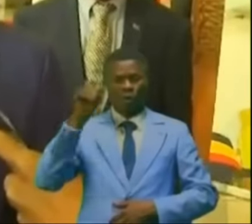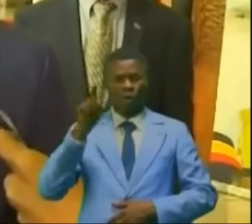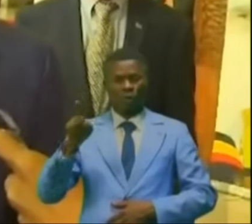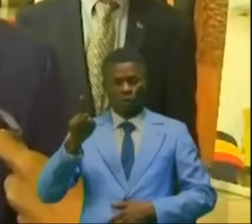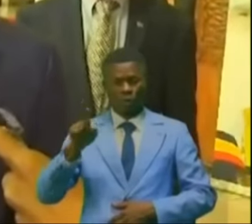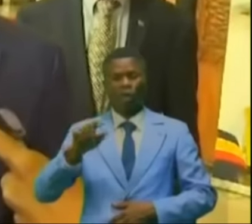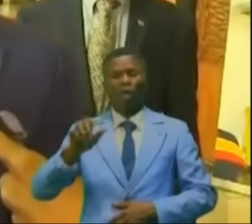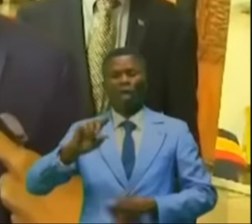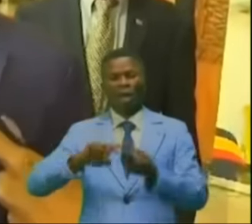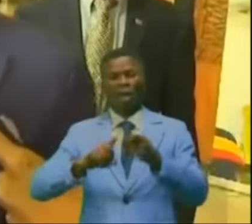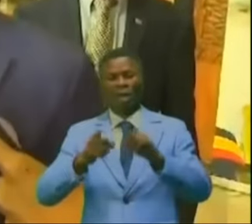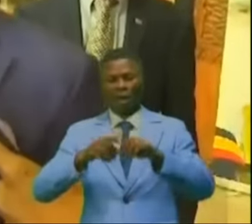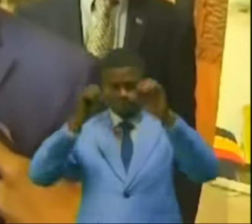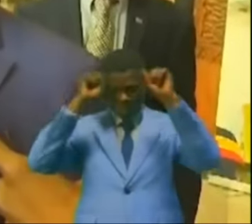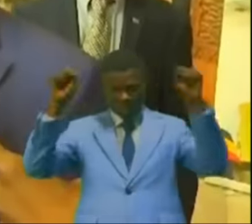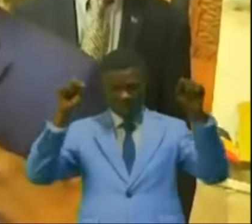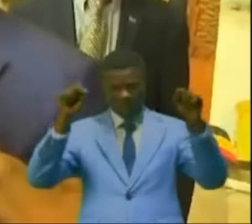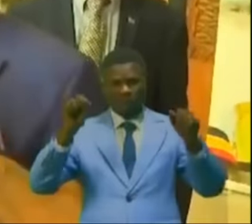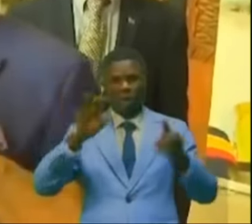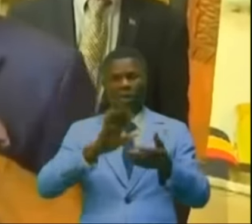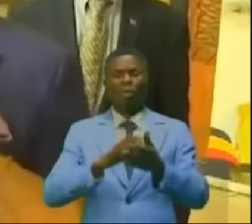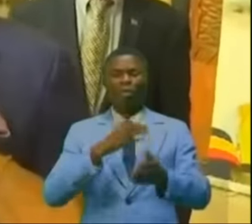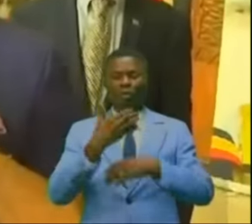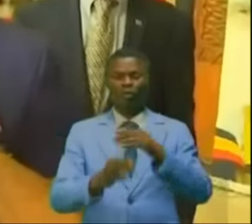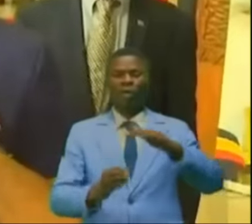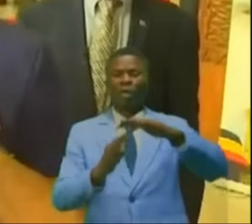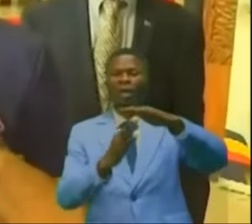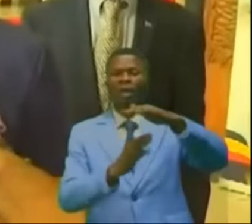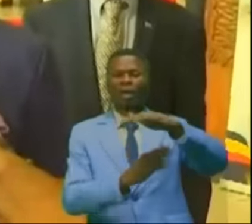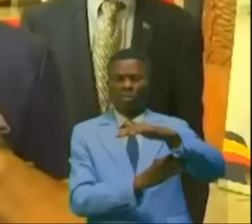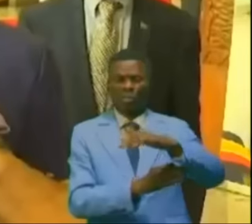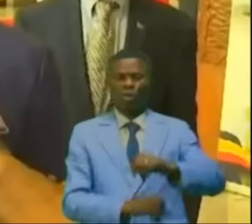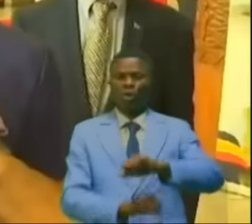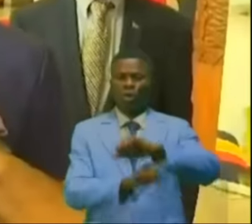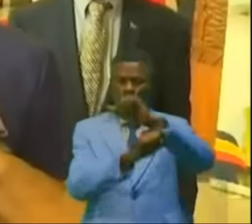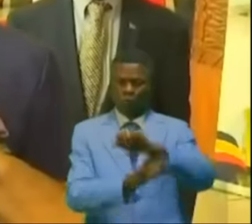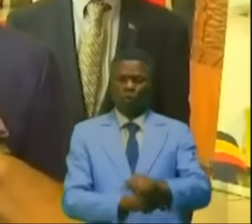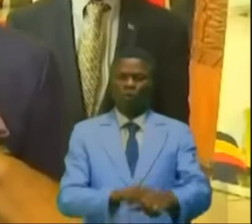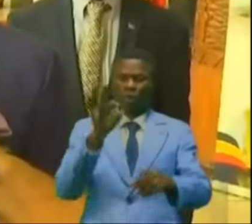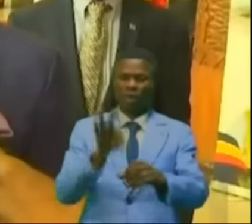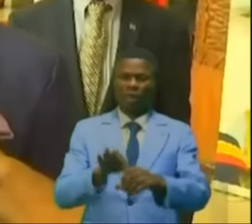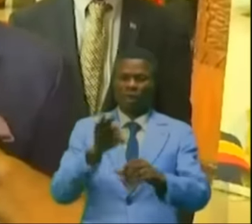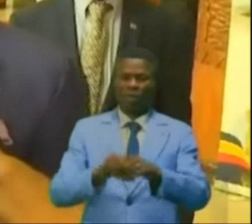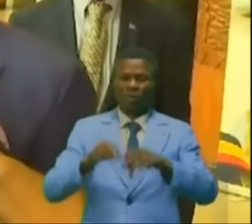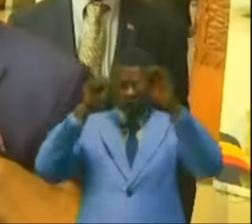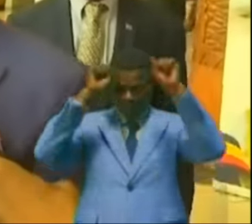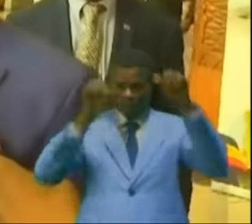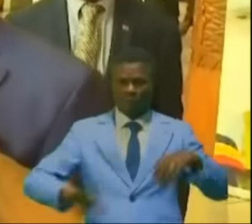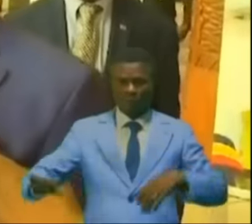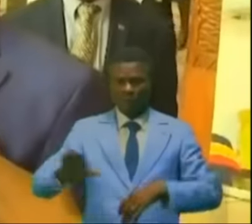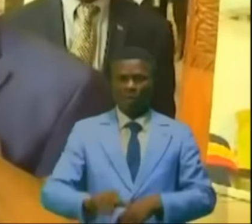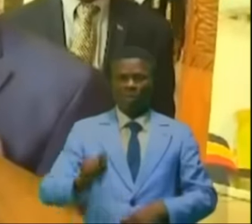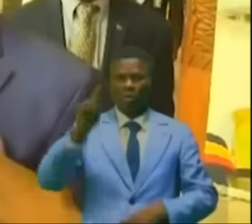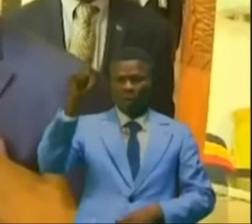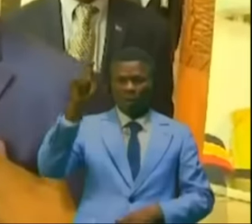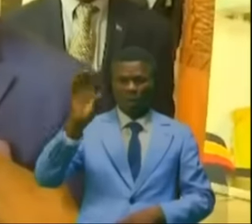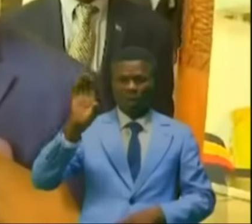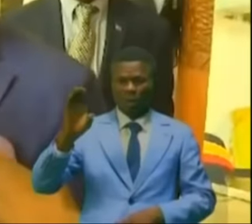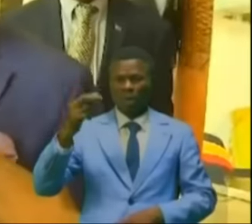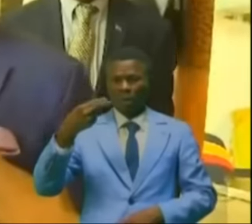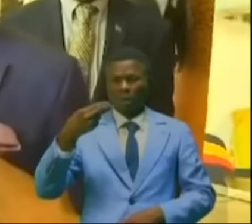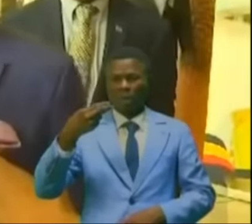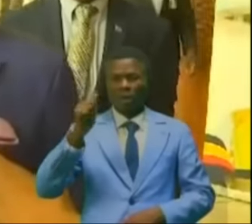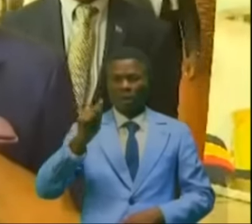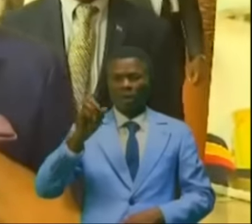qu'aujourd'hui l'impression de joie du fait d'aboutir aux élections présidentielles bien organisées,